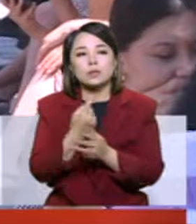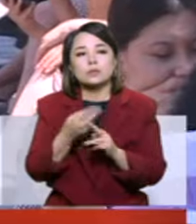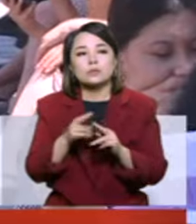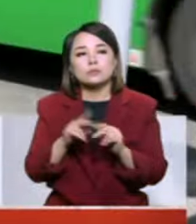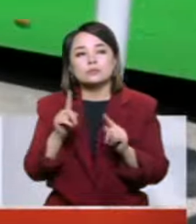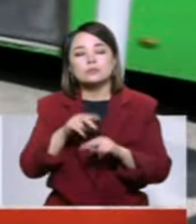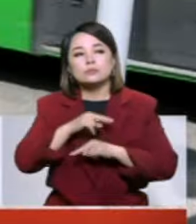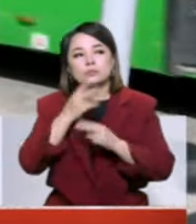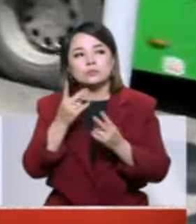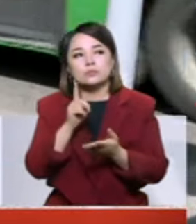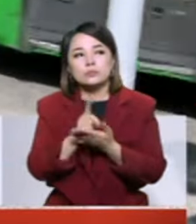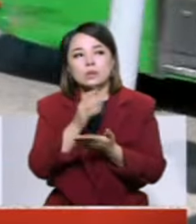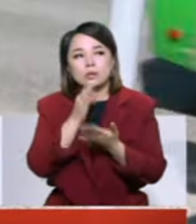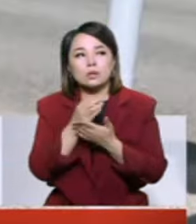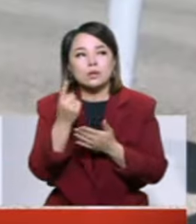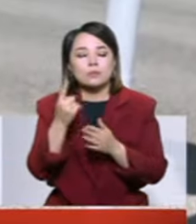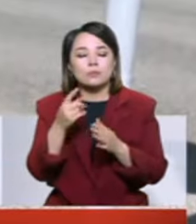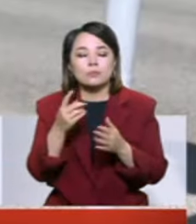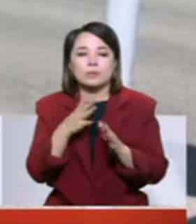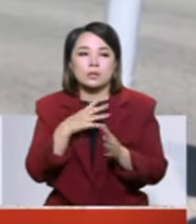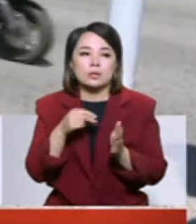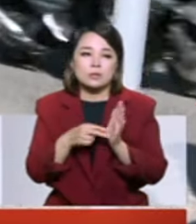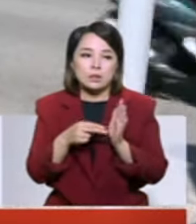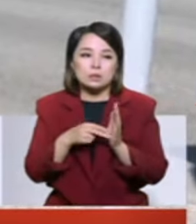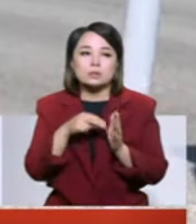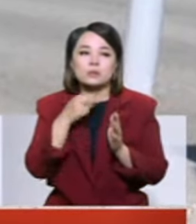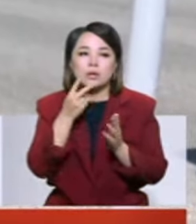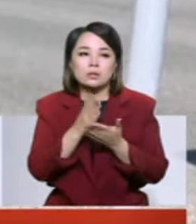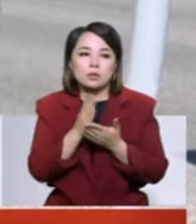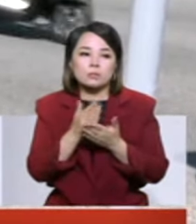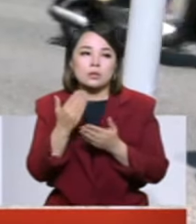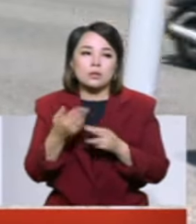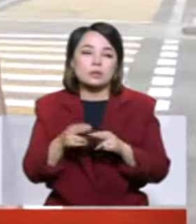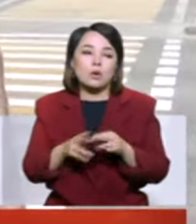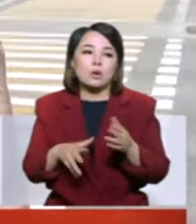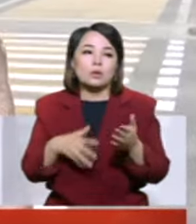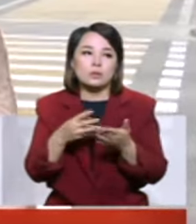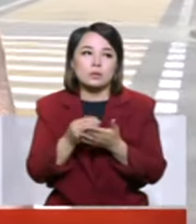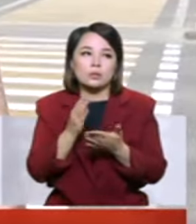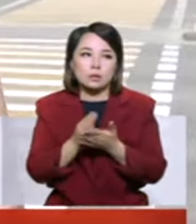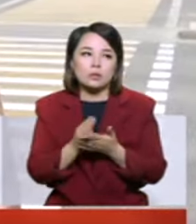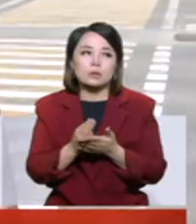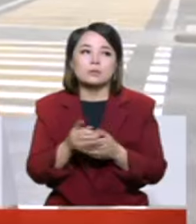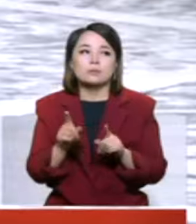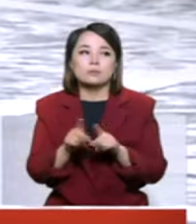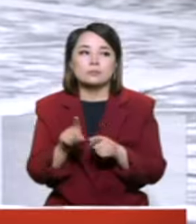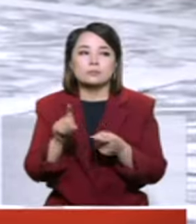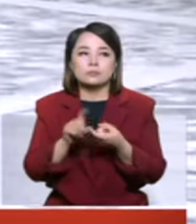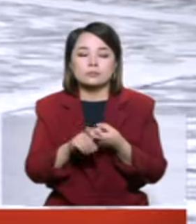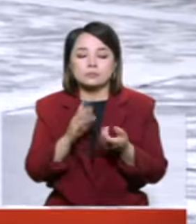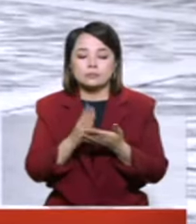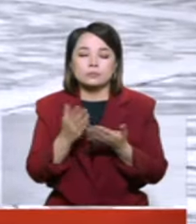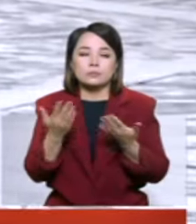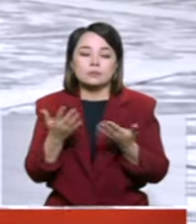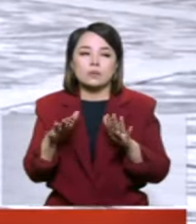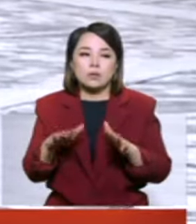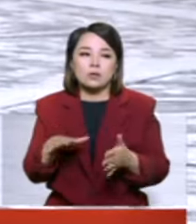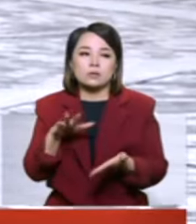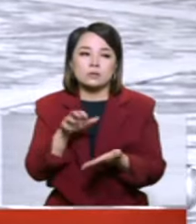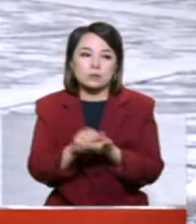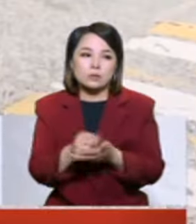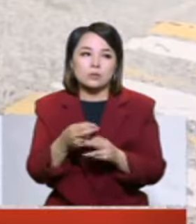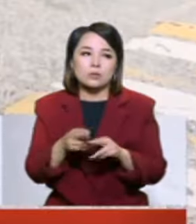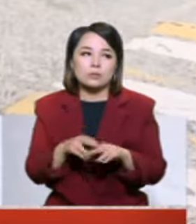ескеретінін сұрадық. Ең бірінші бағасына нан береді, потому что оны төлеуі бар ғой. Бірінші орналасуына байланысты ғой. Қай жерде орналасады, соған